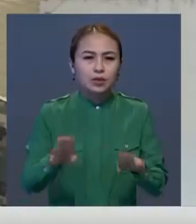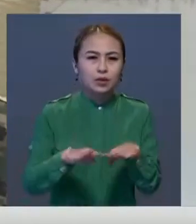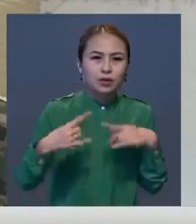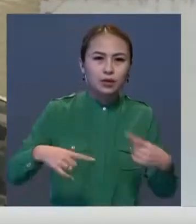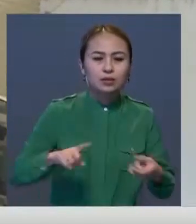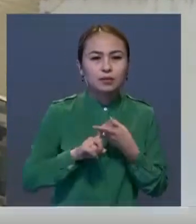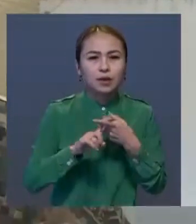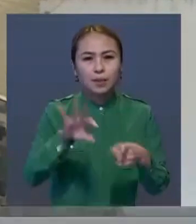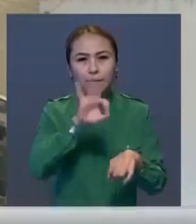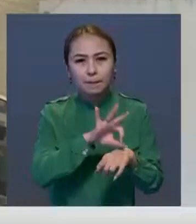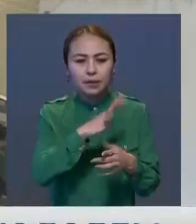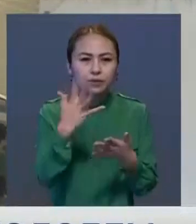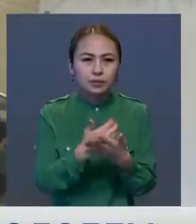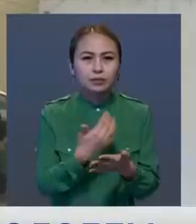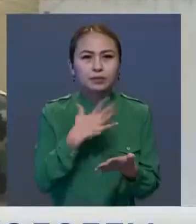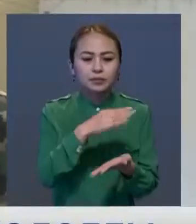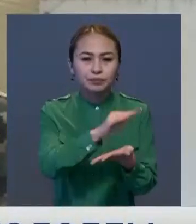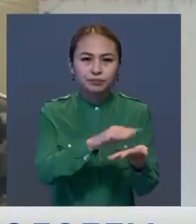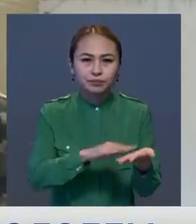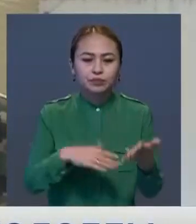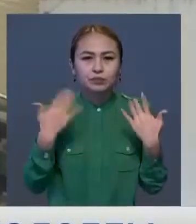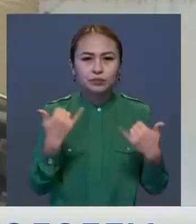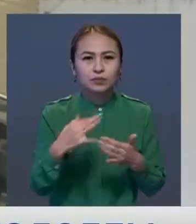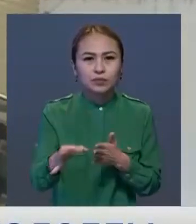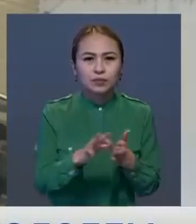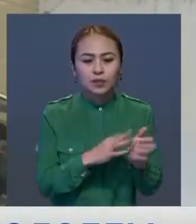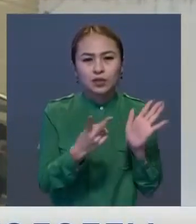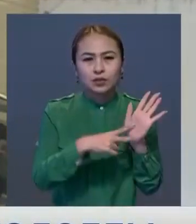респираторлық ауру белгілері барлары есепке алынды. Қазіргі уақытта 7